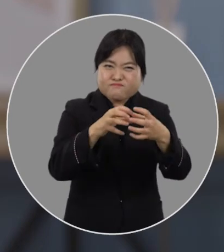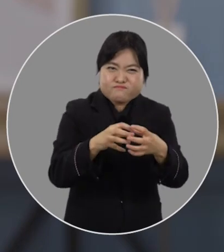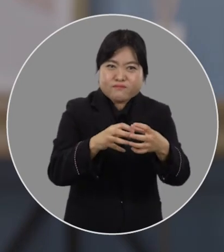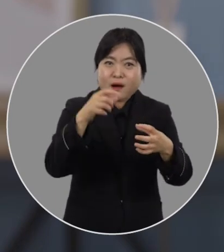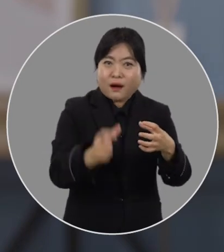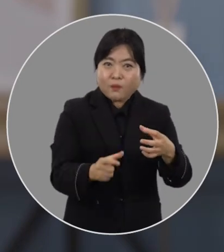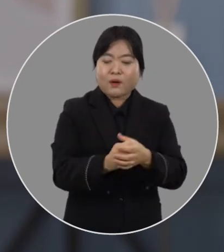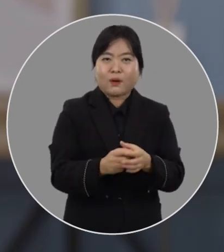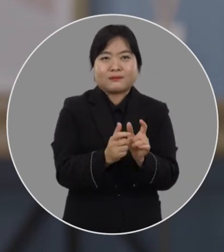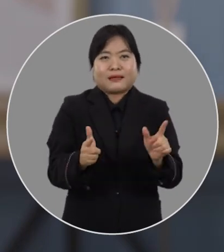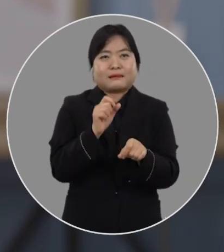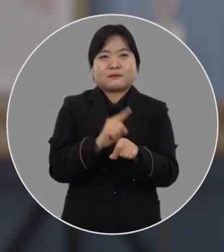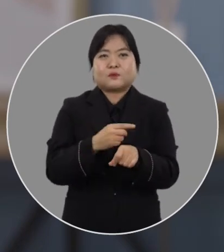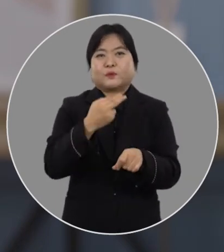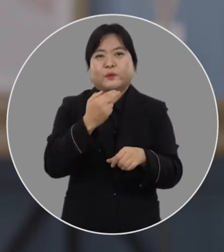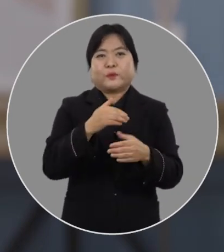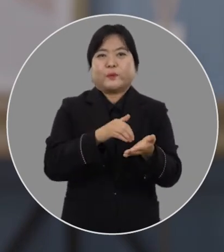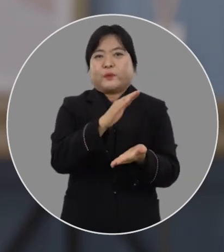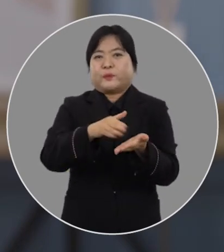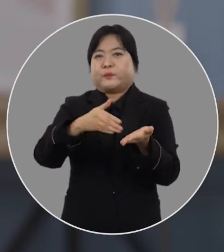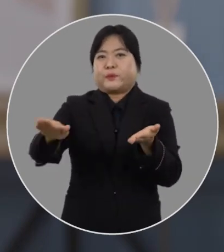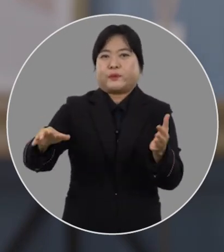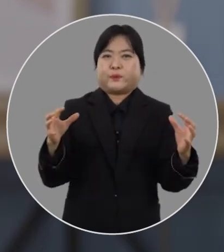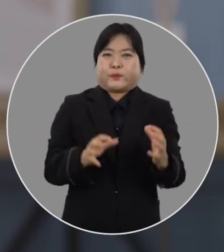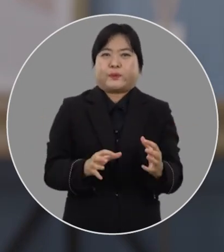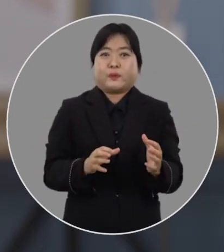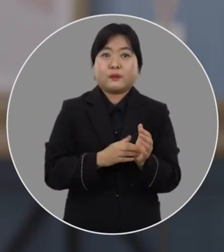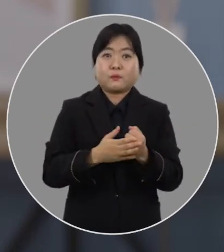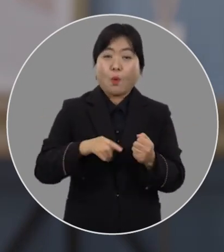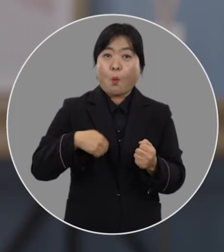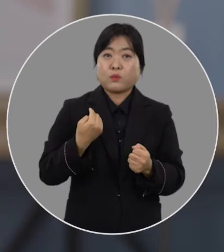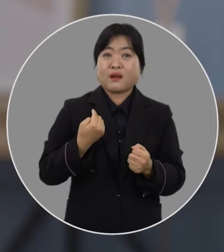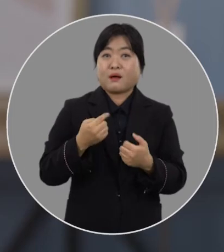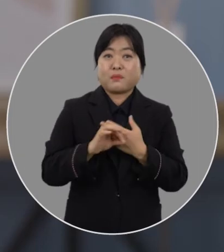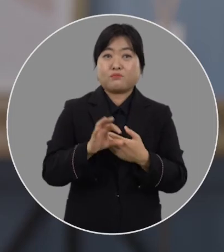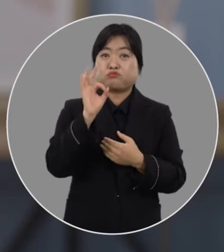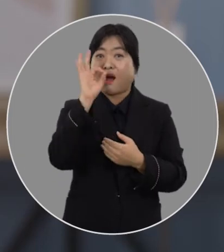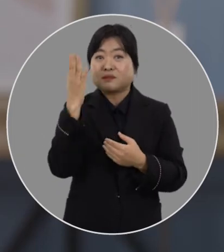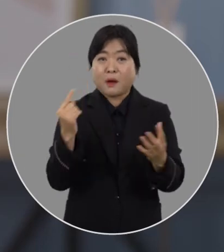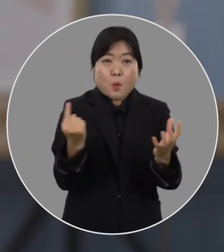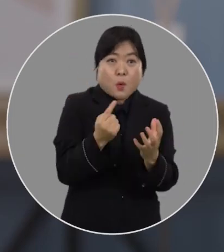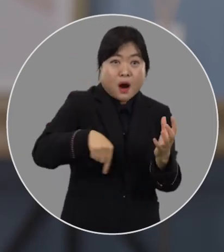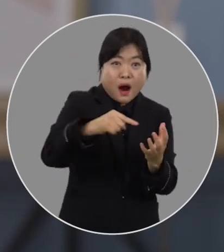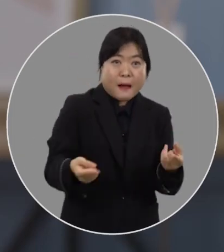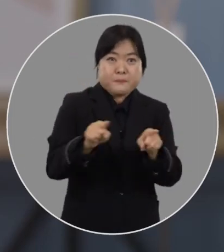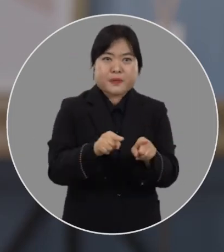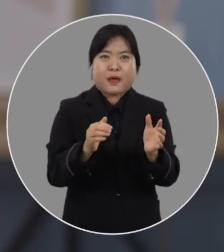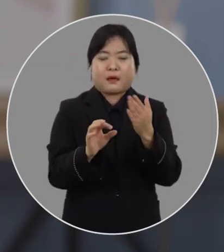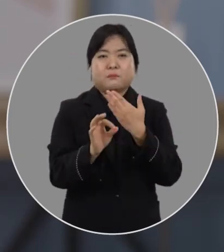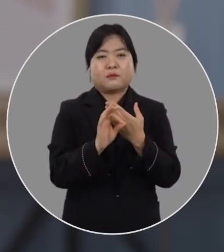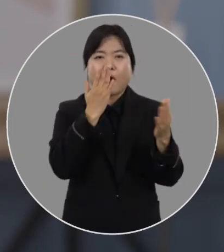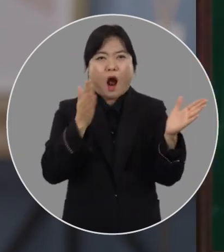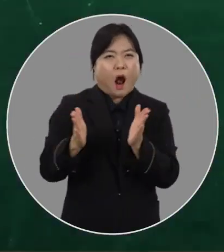강화되고 다양성은 약화되고 결국 혼자였을 때는 감히 하지 않을 일들도 집단에서는 행동으로 옮길 수 있게